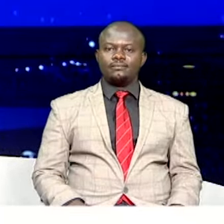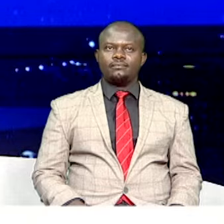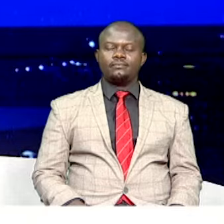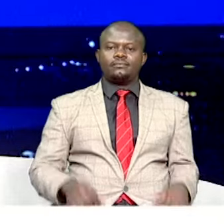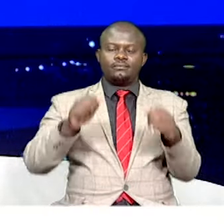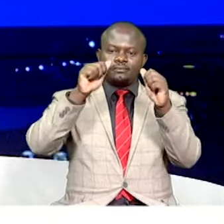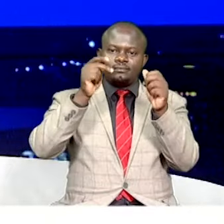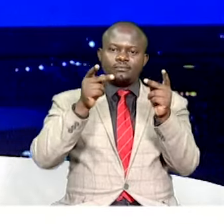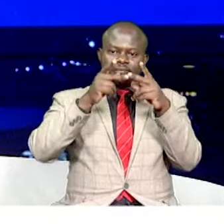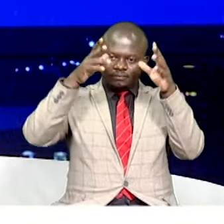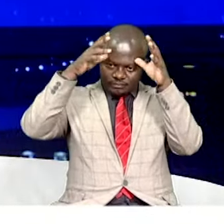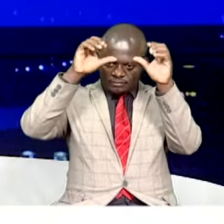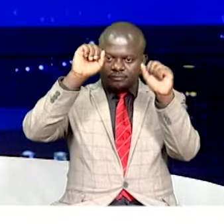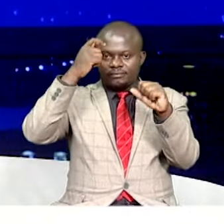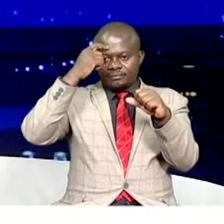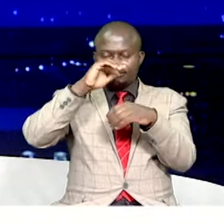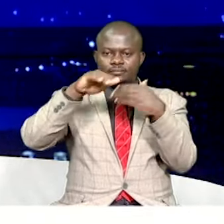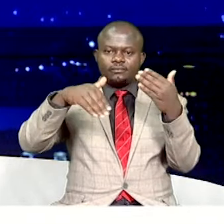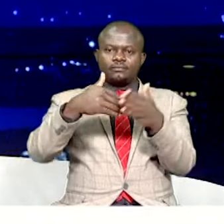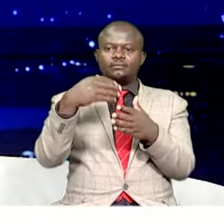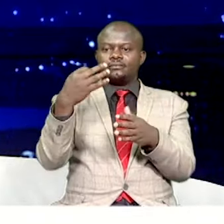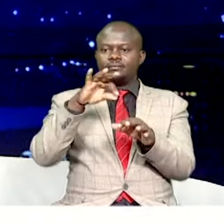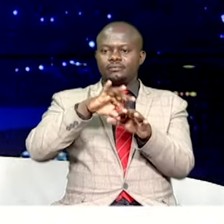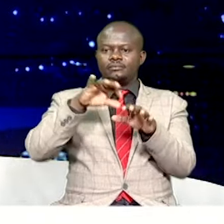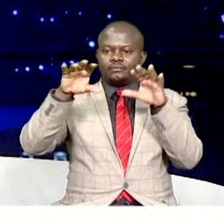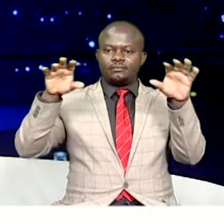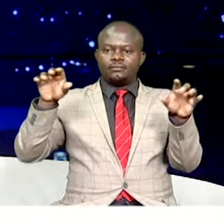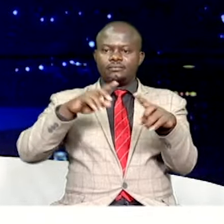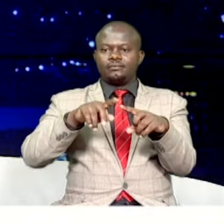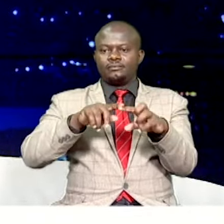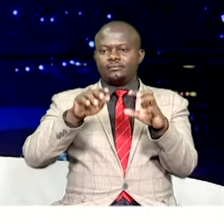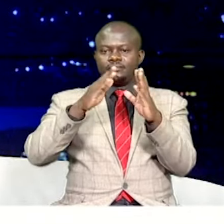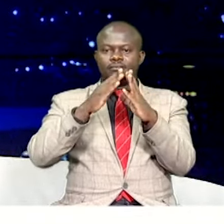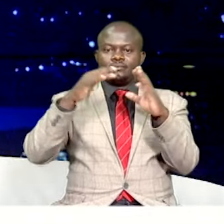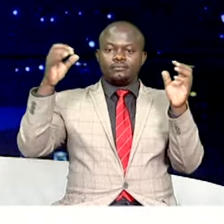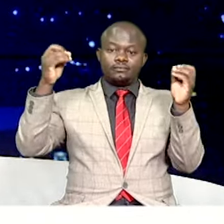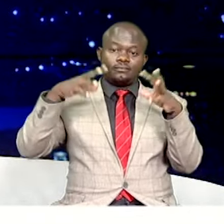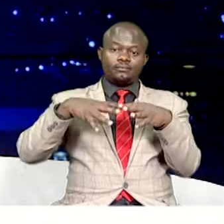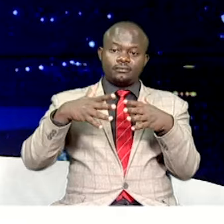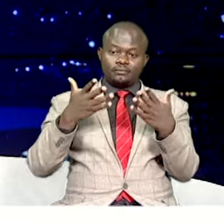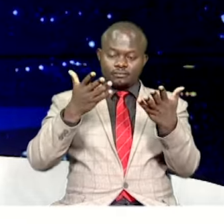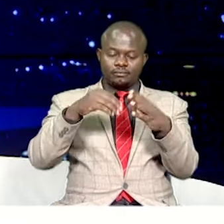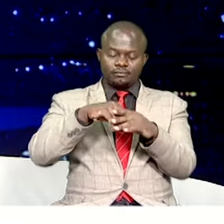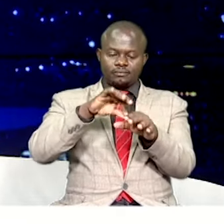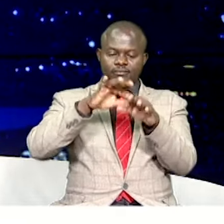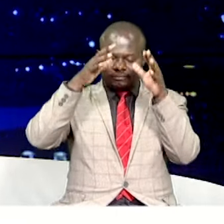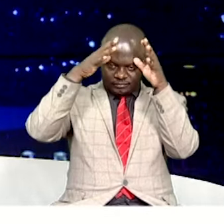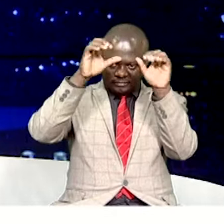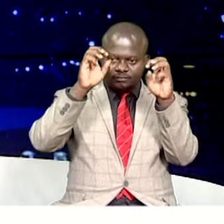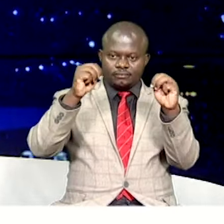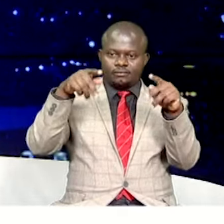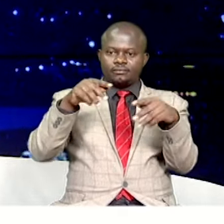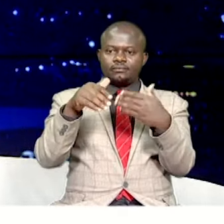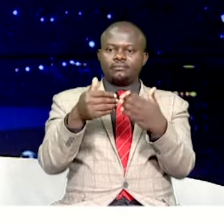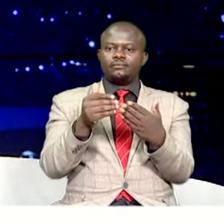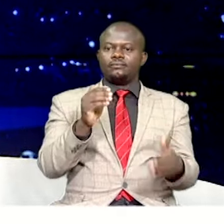Abakandida ku mwanya wa Perezida wa Repubulika bose uko ari batatu batoreye mu duce tunyuranye mu mujyi wa Kigali aho bitabiriye amatora y'umukuru w'igihugu n'abadepite.